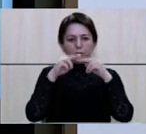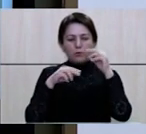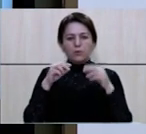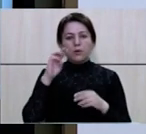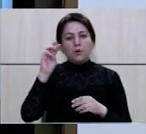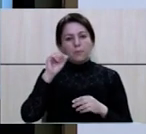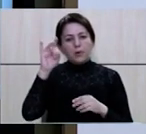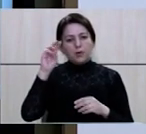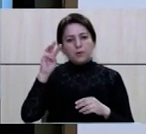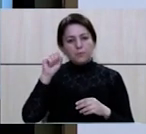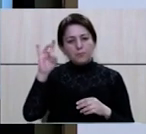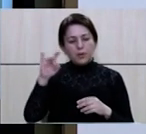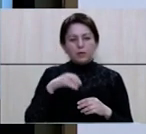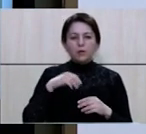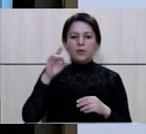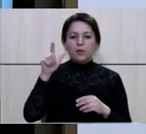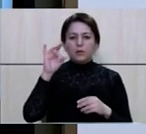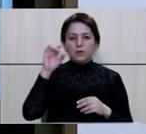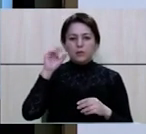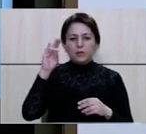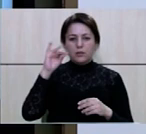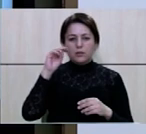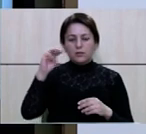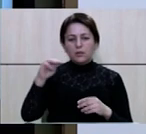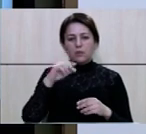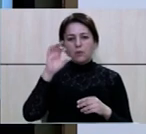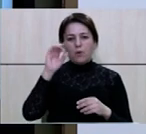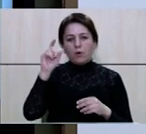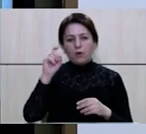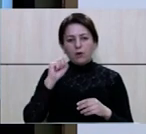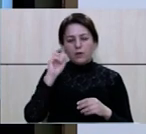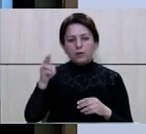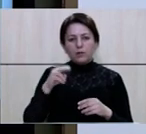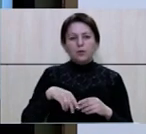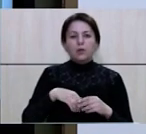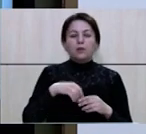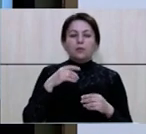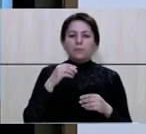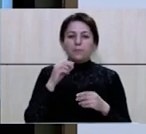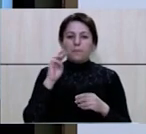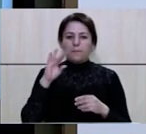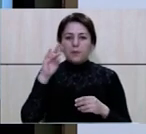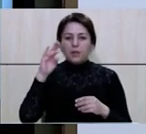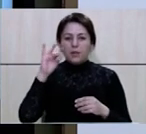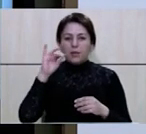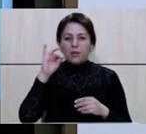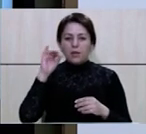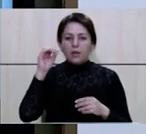marmar, granit, mergel, ohak, grafit, mineral